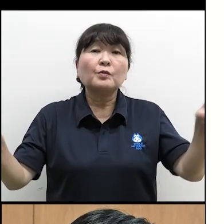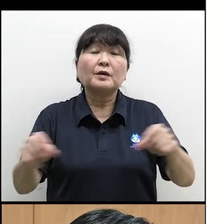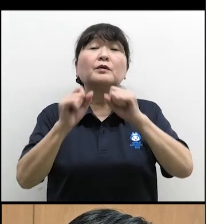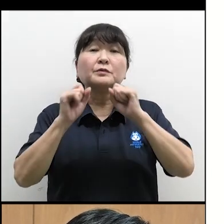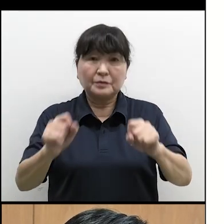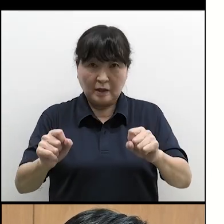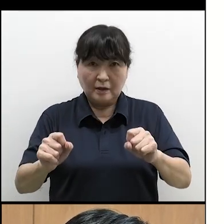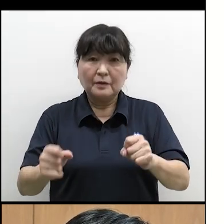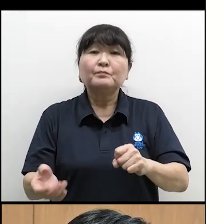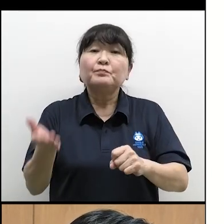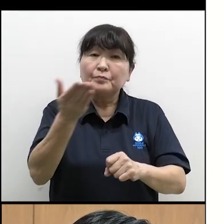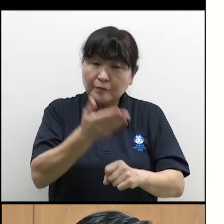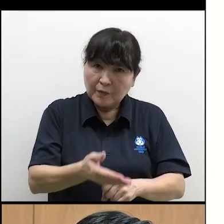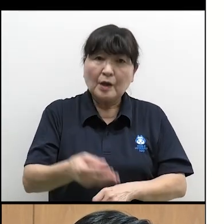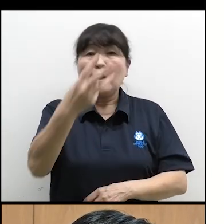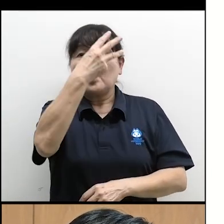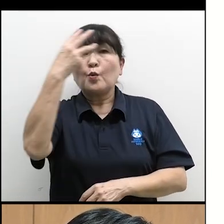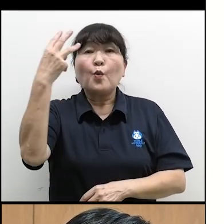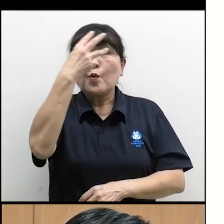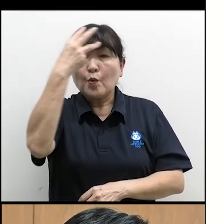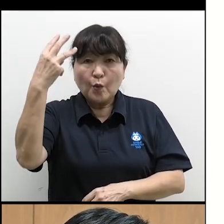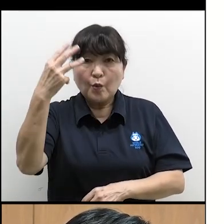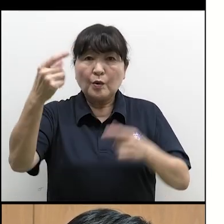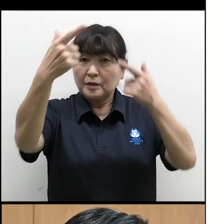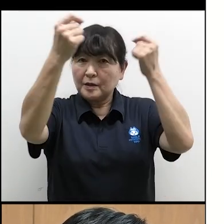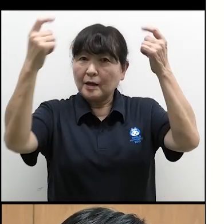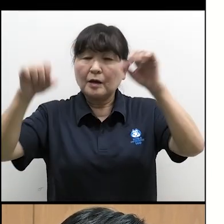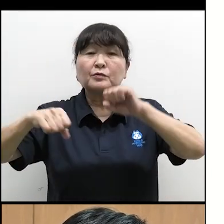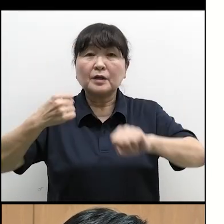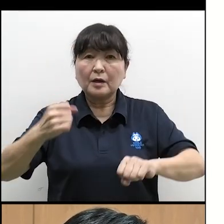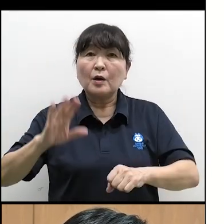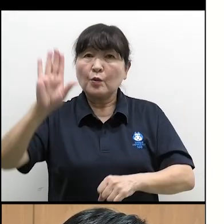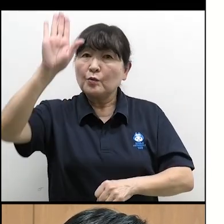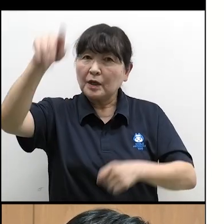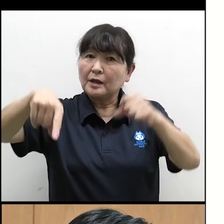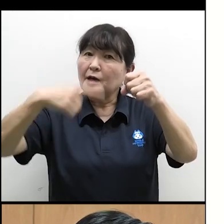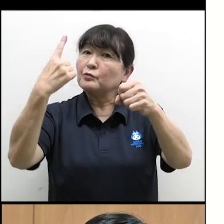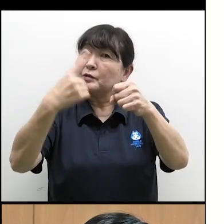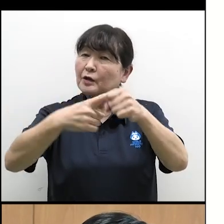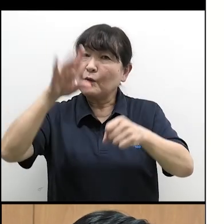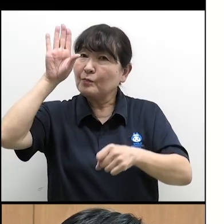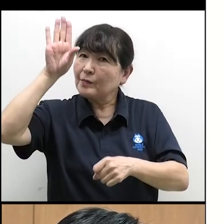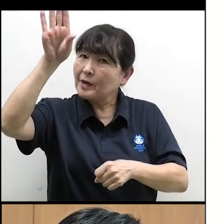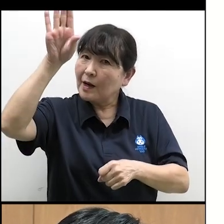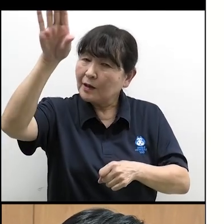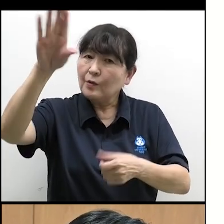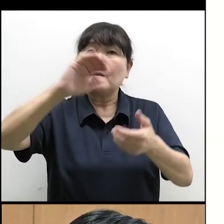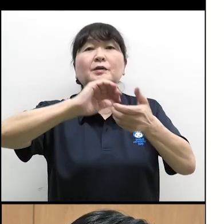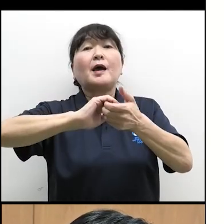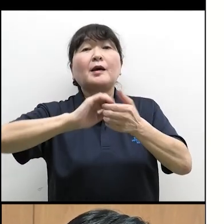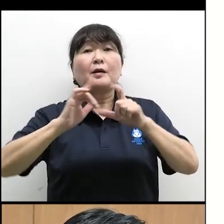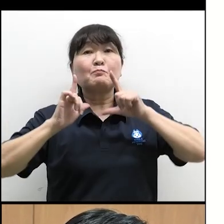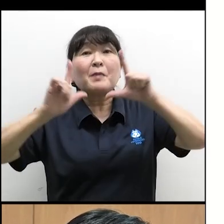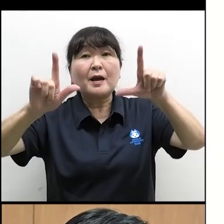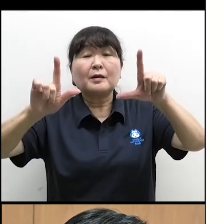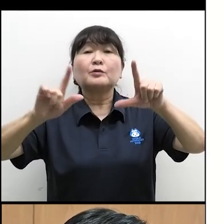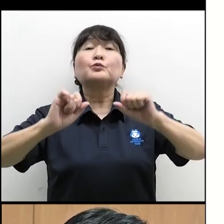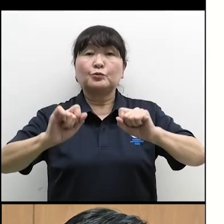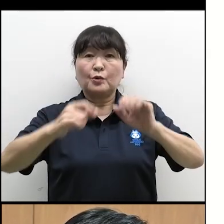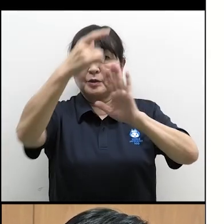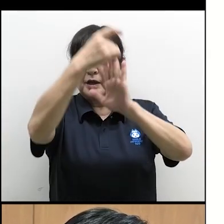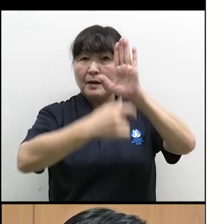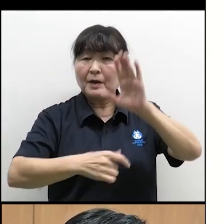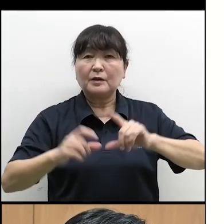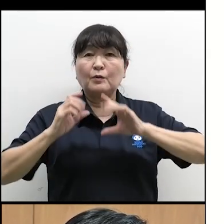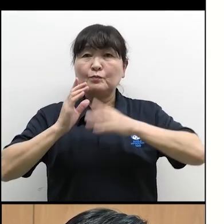学生がこの先100年の望ましい未来を未来への提言として発表し、第2部としてこの度宮